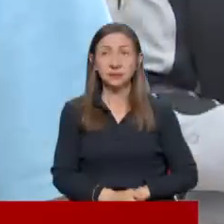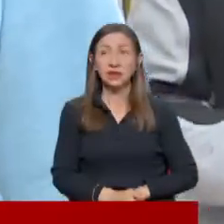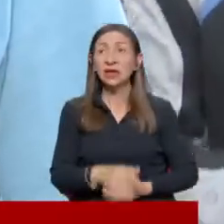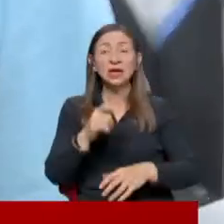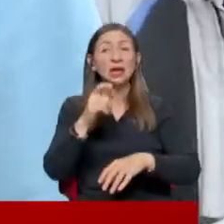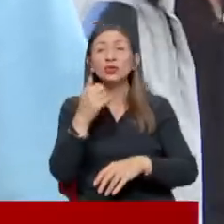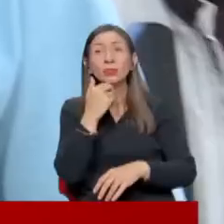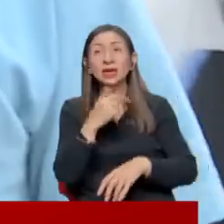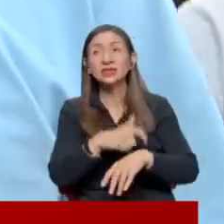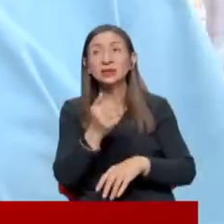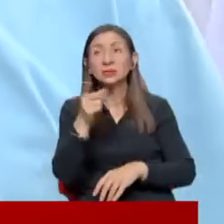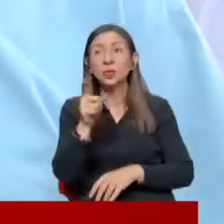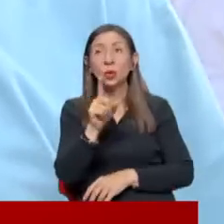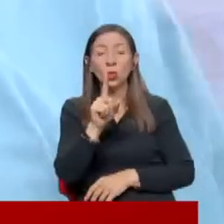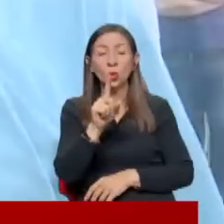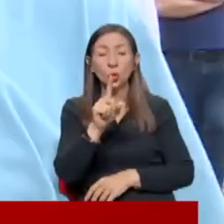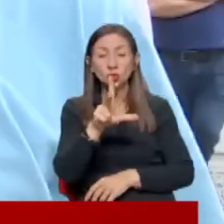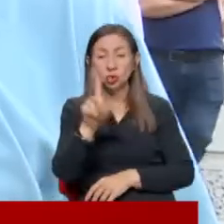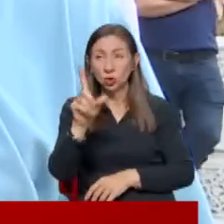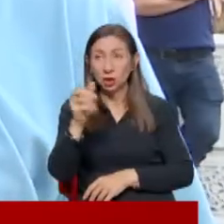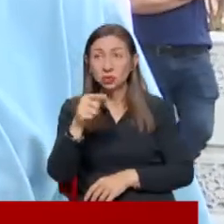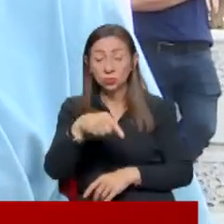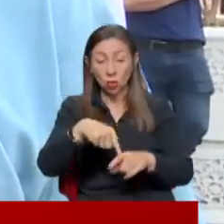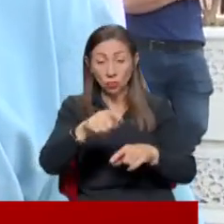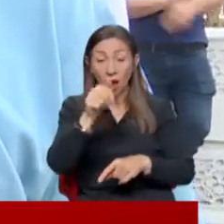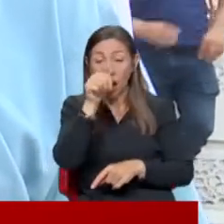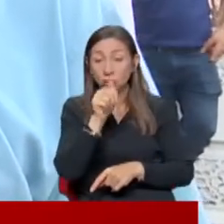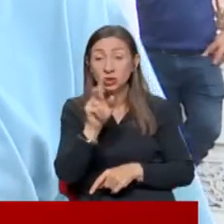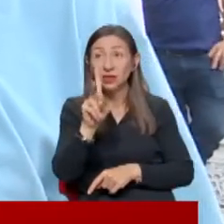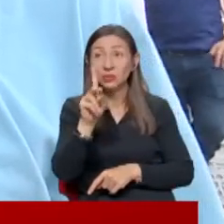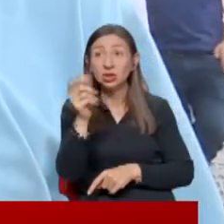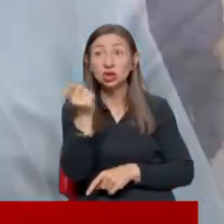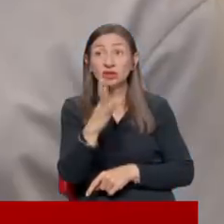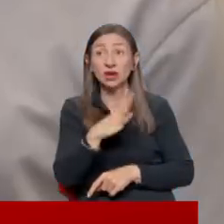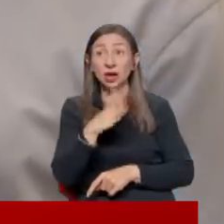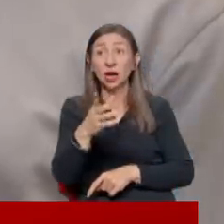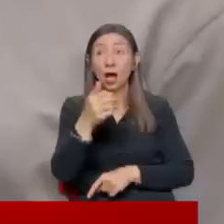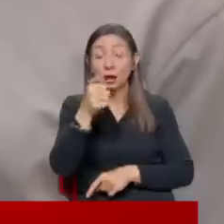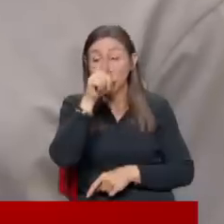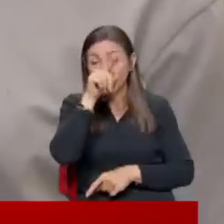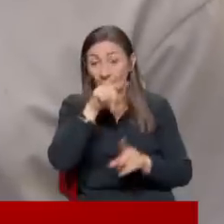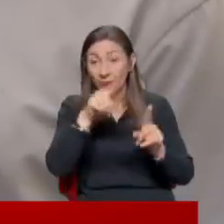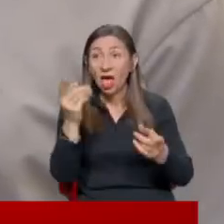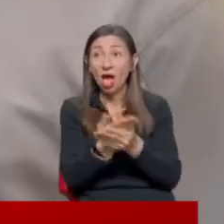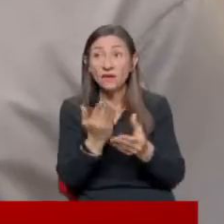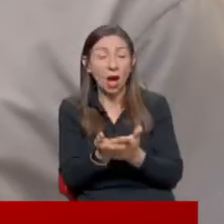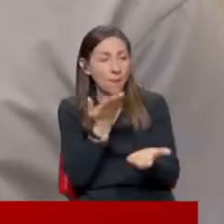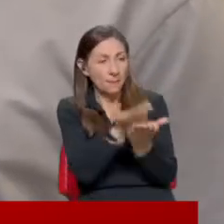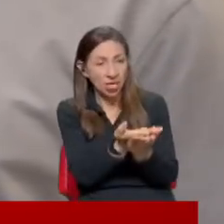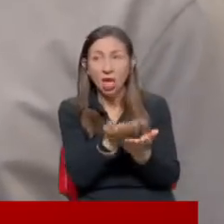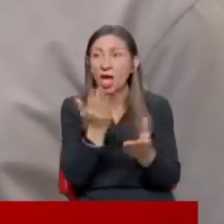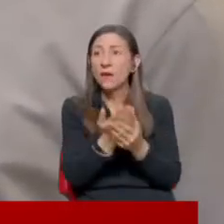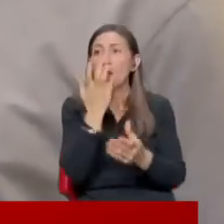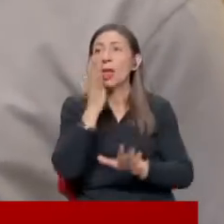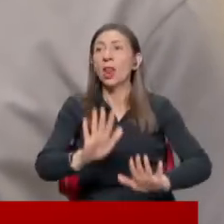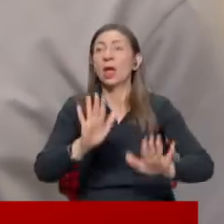Kaçta aldınız numarayı? 13.10'da aldım. Önümde 621 kişi var. 6 Mart'tan beri evrakımı vermişim. Evrak